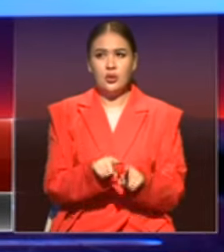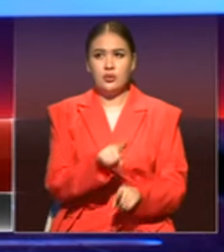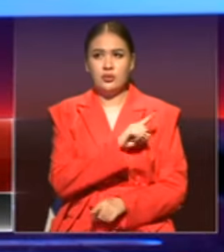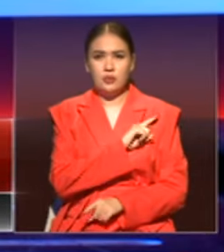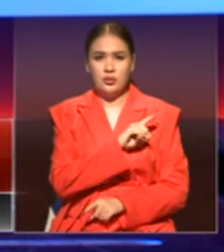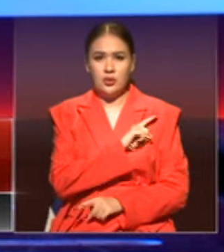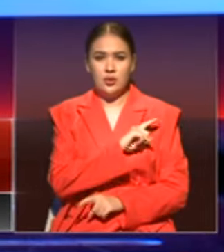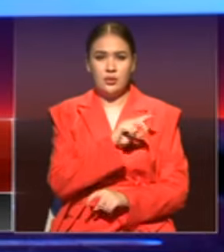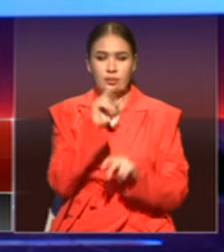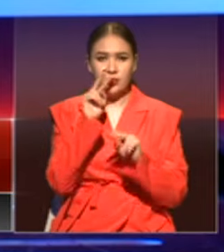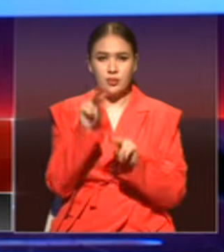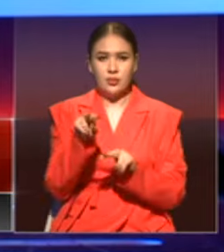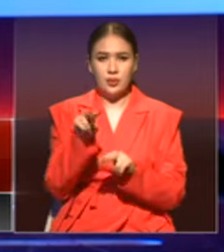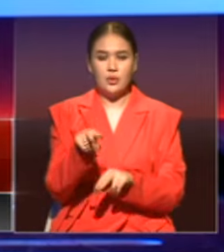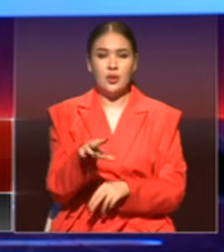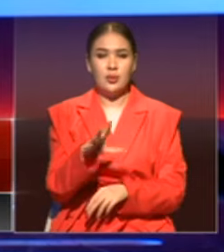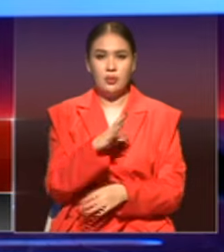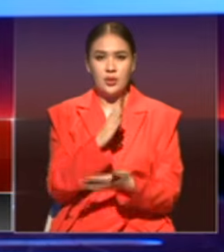білетін шығарсыздар кейбір